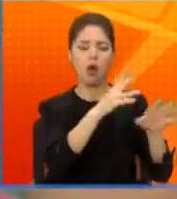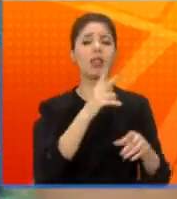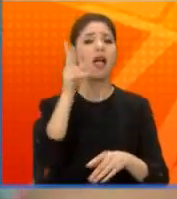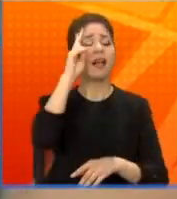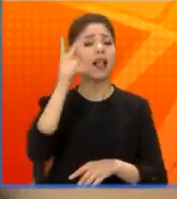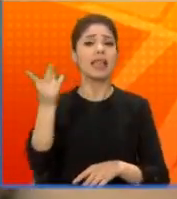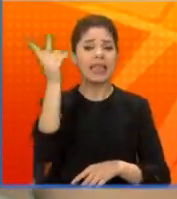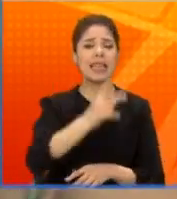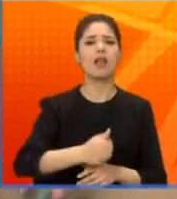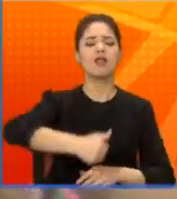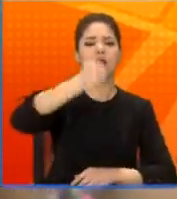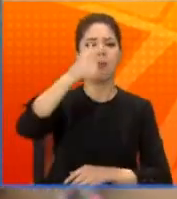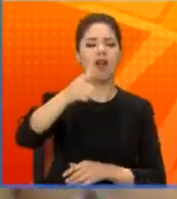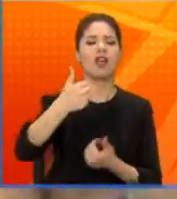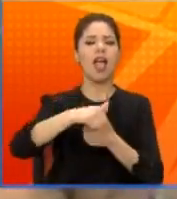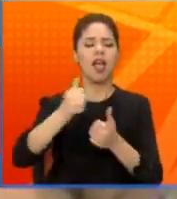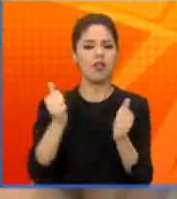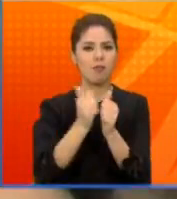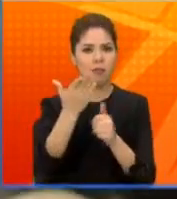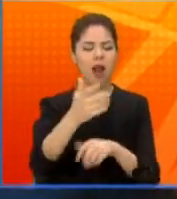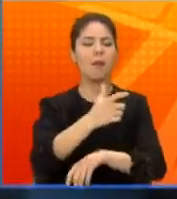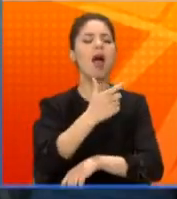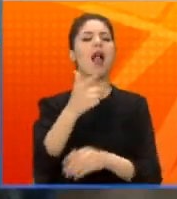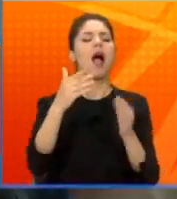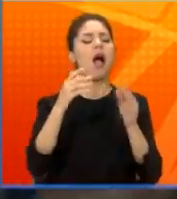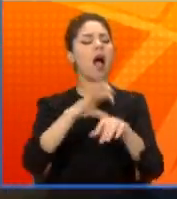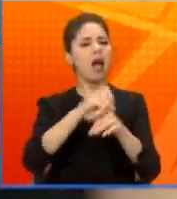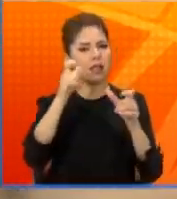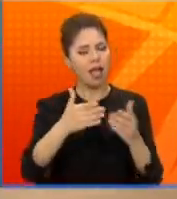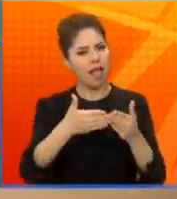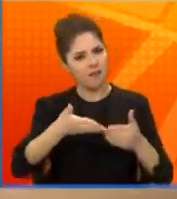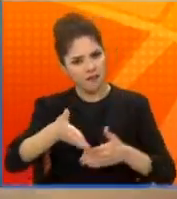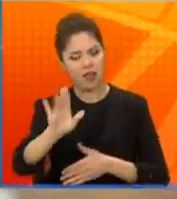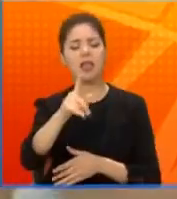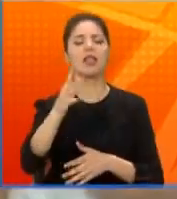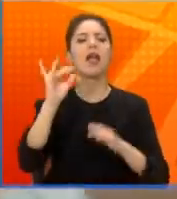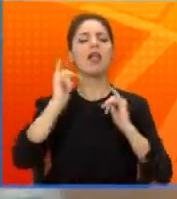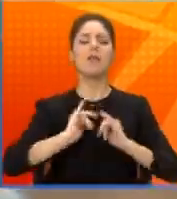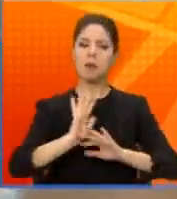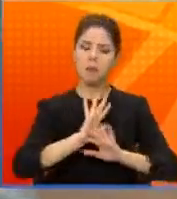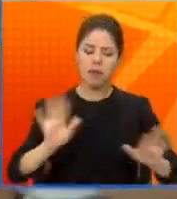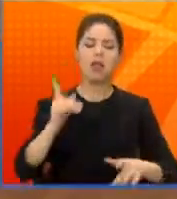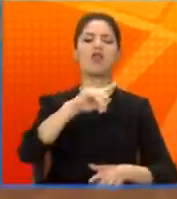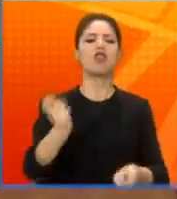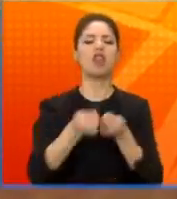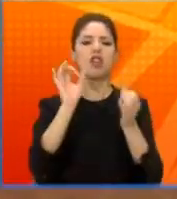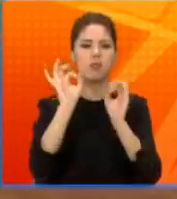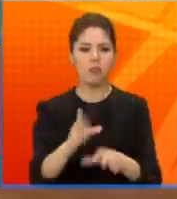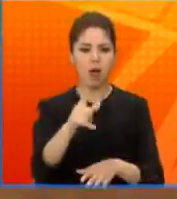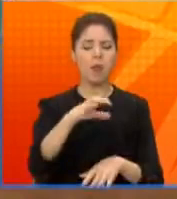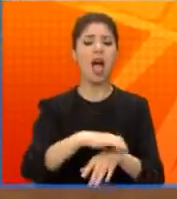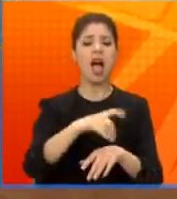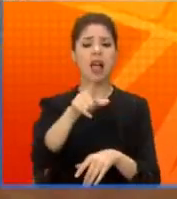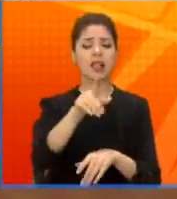Galatasaray'ın ikinci başkanı Albayrak eşiyle birlikte hastaneden taburcu olmuş, istirahati bittikten sonra da çalışmaya başlamıştı. Hastalıktan